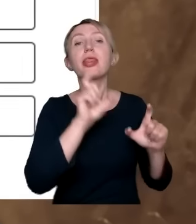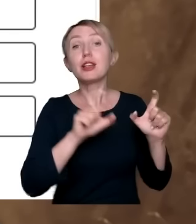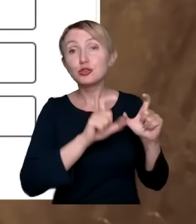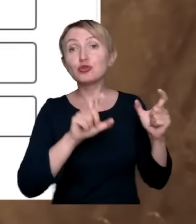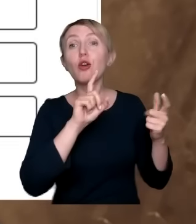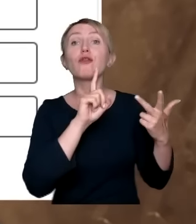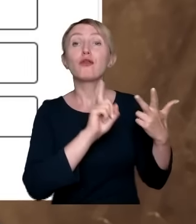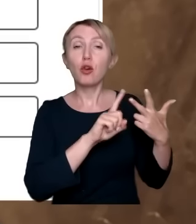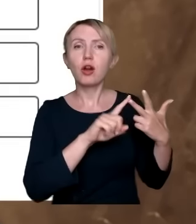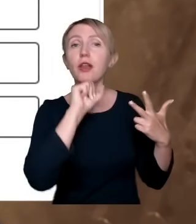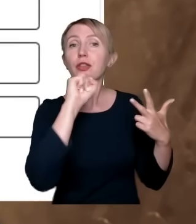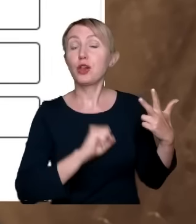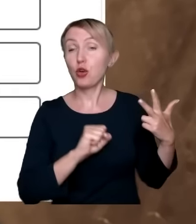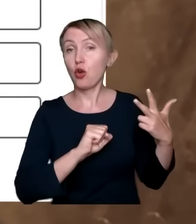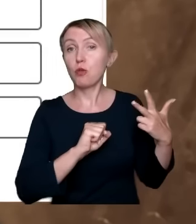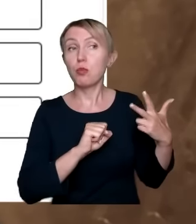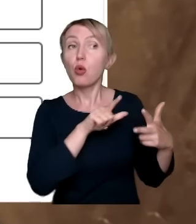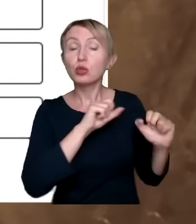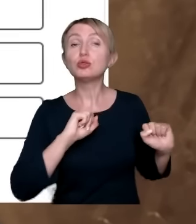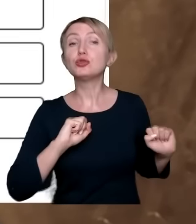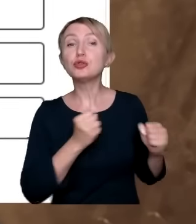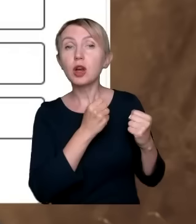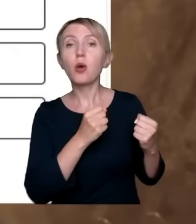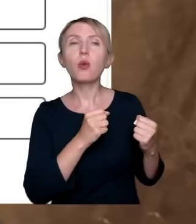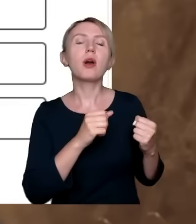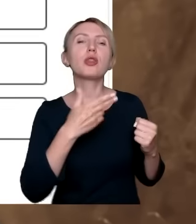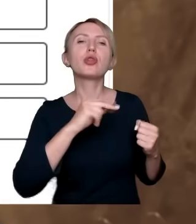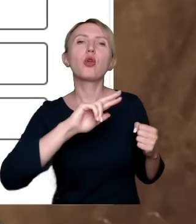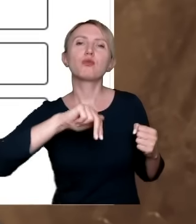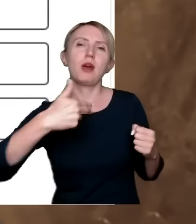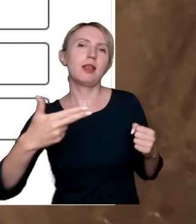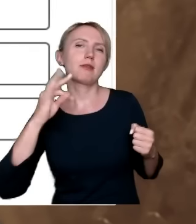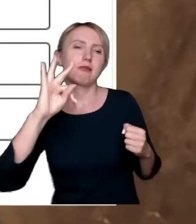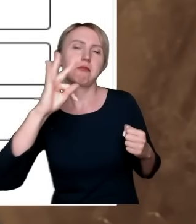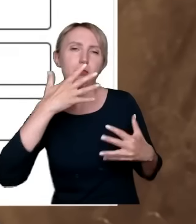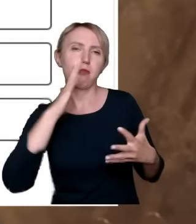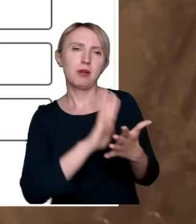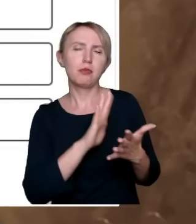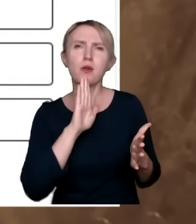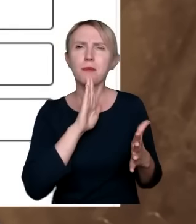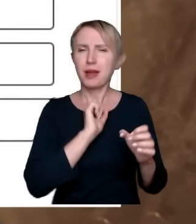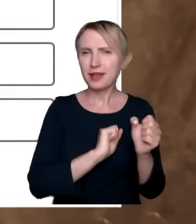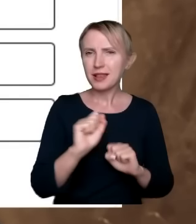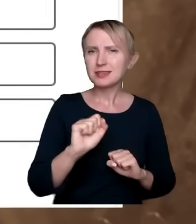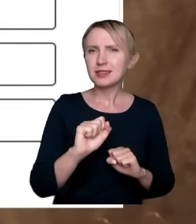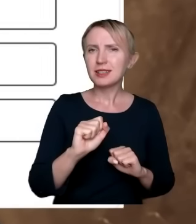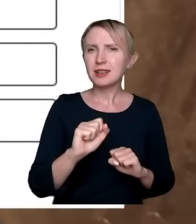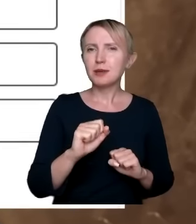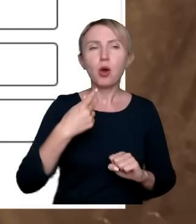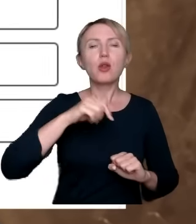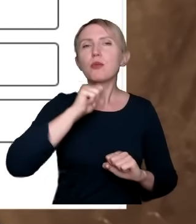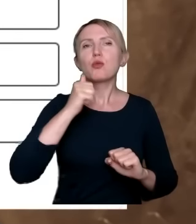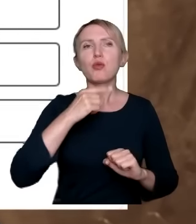C nikogo, bo tak działa doktryna Neumana. Może to już tak się chyba dzieje, bo właśnie próbują nam mówić, że